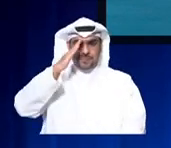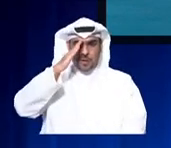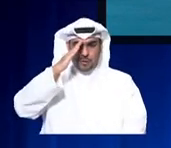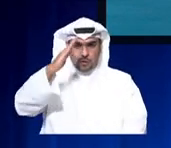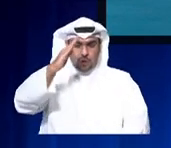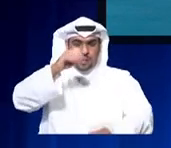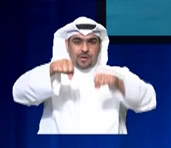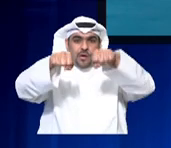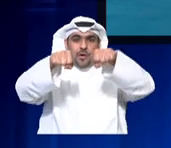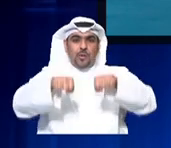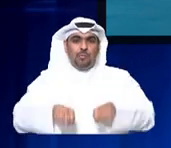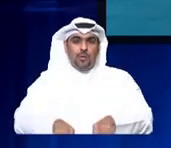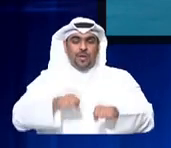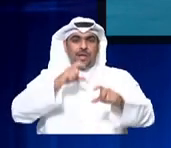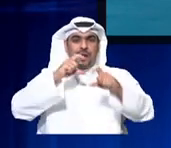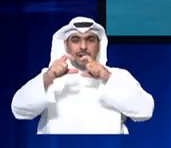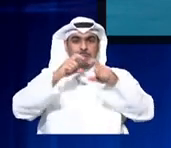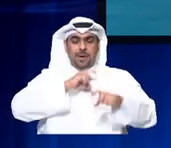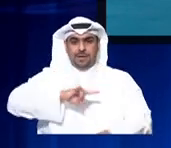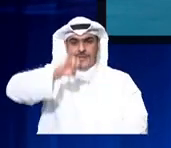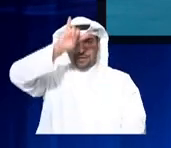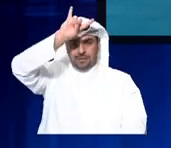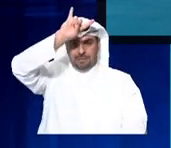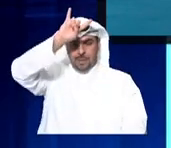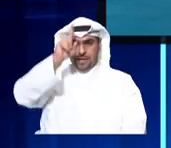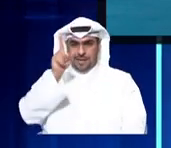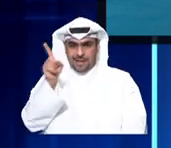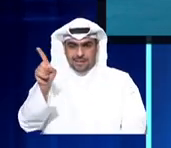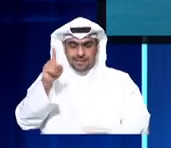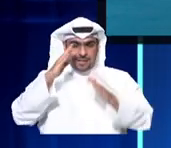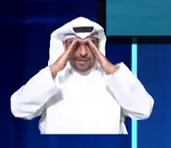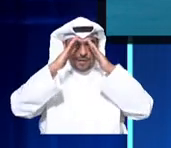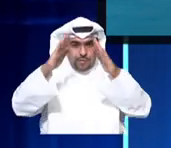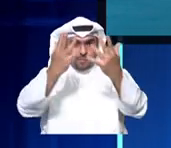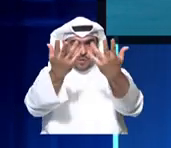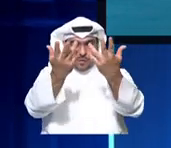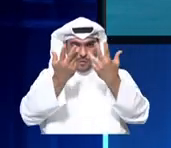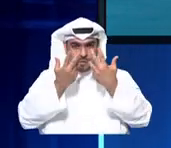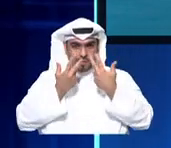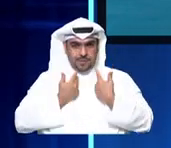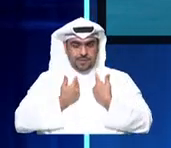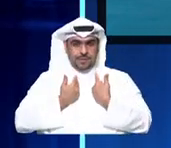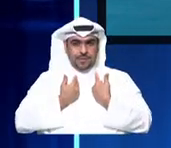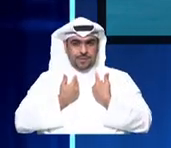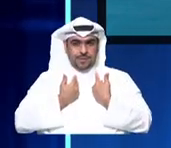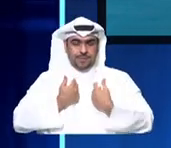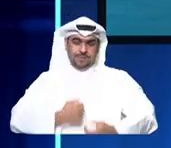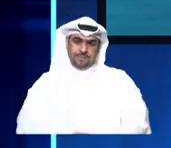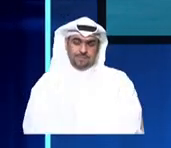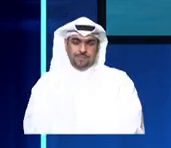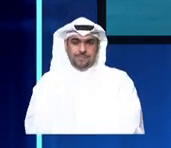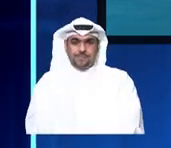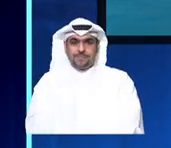الأعمال المصرفية بالوكالة الأستاذة ريم محمد الرفاعي، شكرا جزيلا لك على هذا الإيضاح.